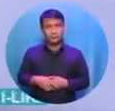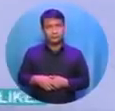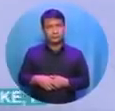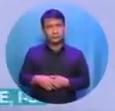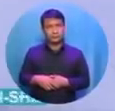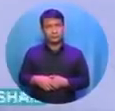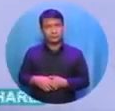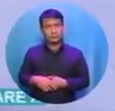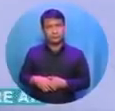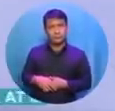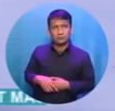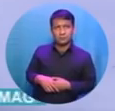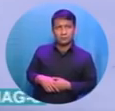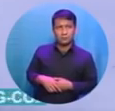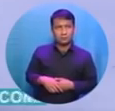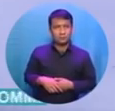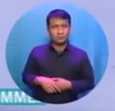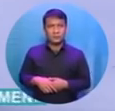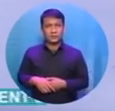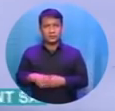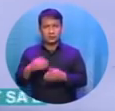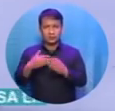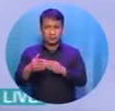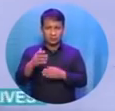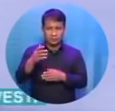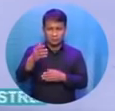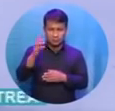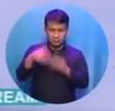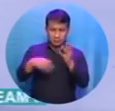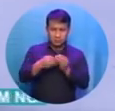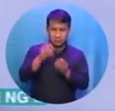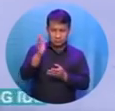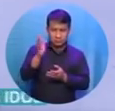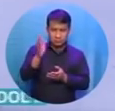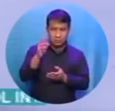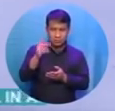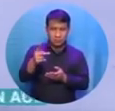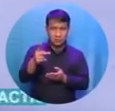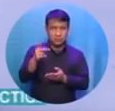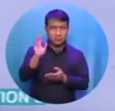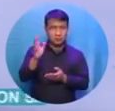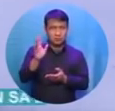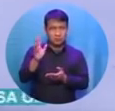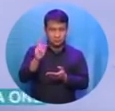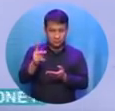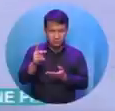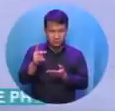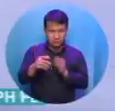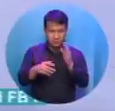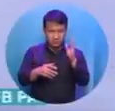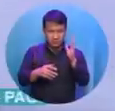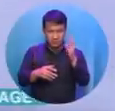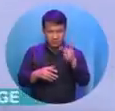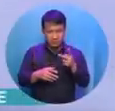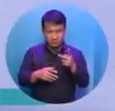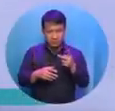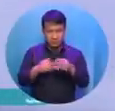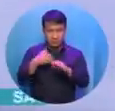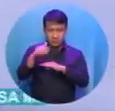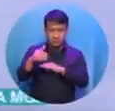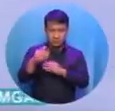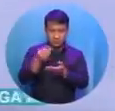Magkano nga? 10. Okay. 50, papadala ko po dyan. Ibustan nyo, ha? Ano ka malik, eh? Pag-tinda. 50K, papadala